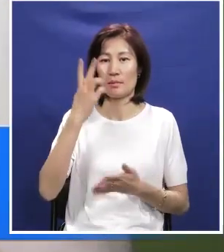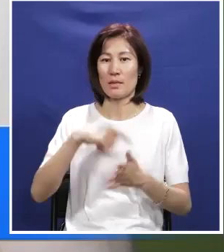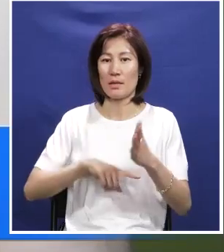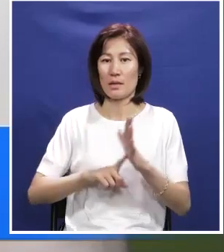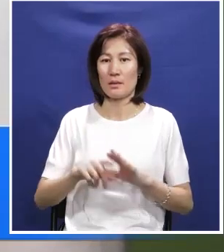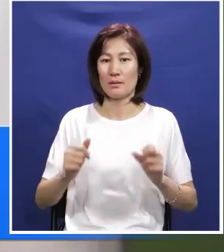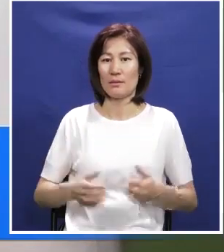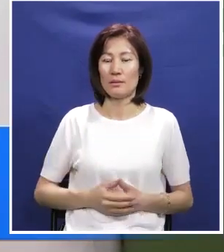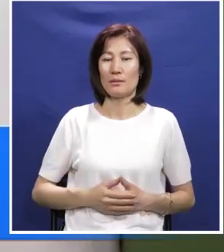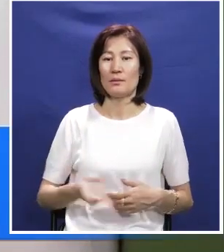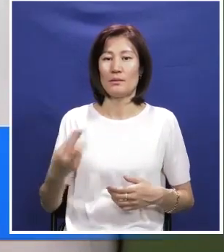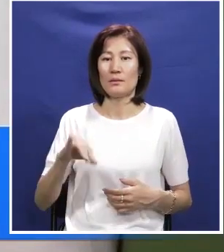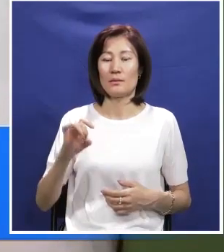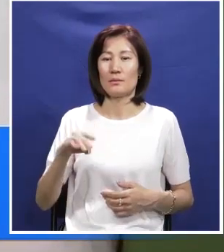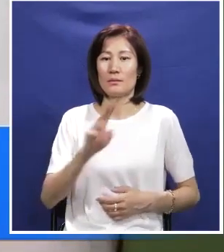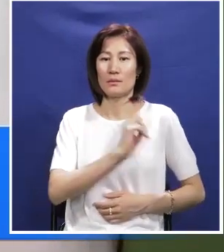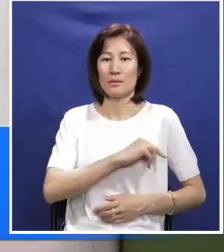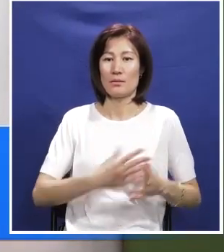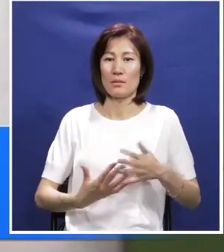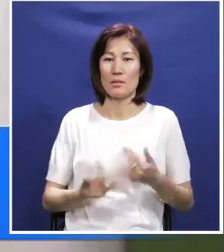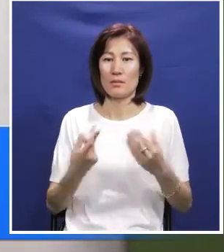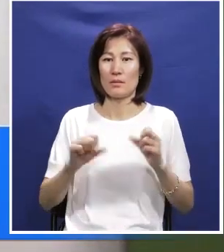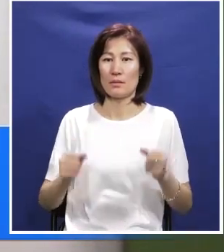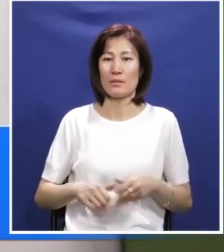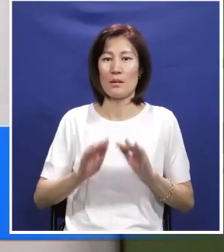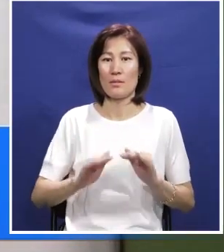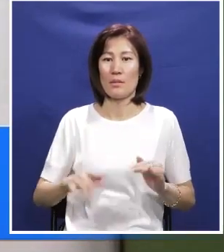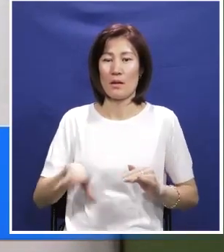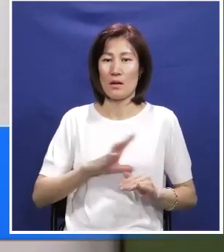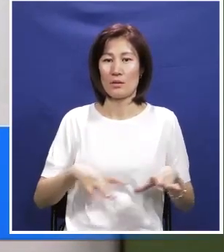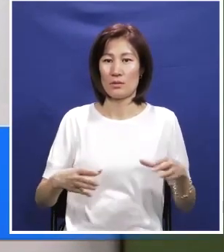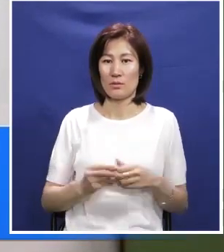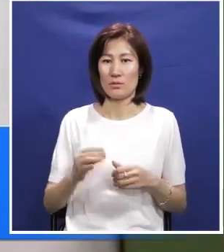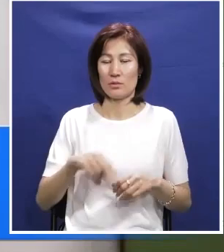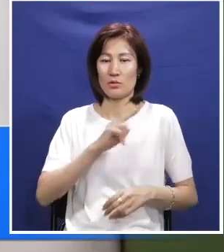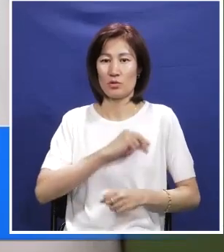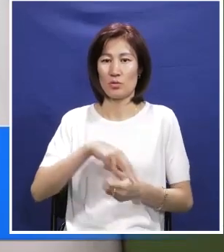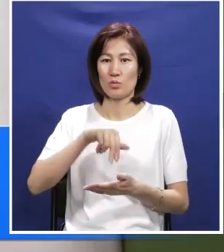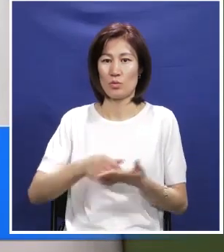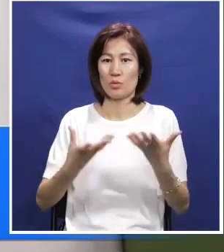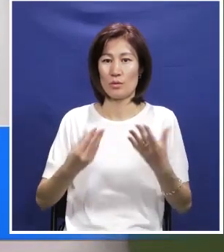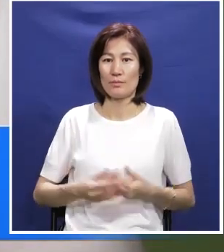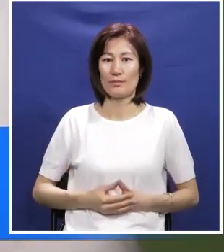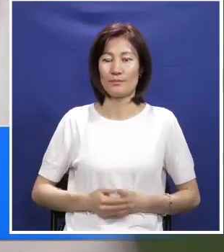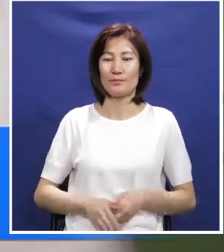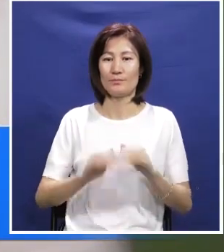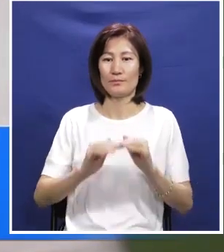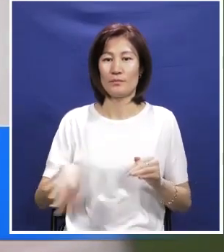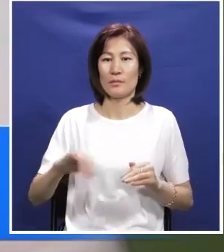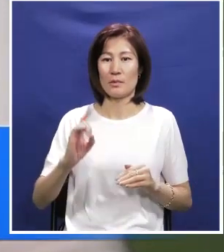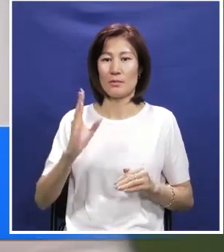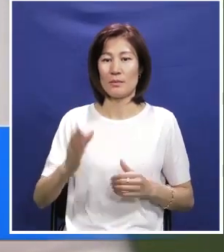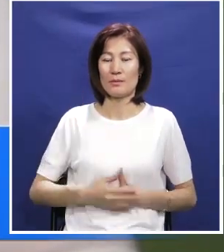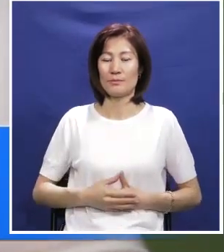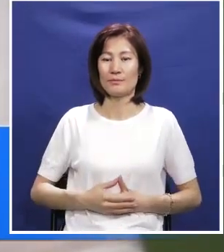қаласы Жандинара, Ембекші ауданы Жандинара балабақшасына жиналып отырмыз. Осы балабақшада